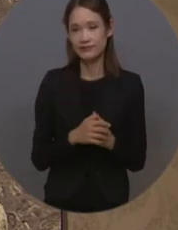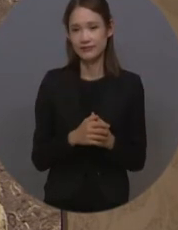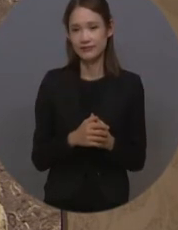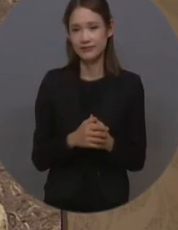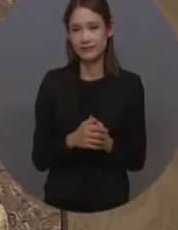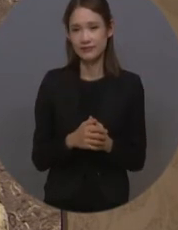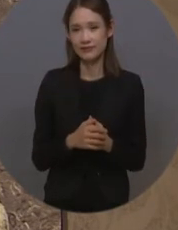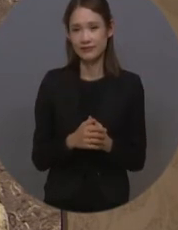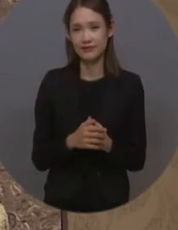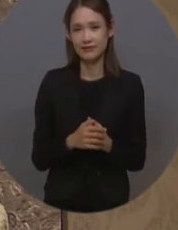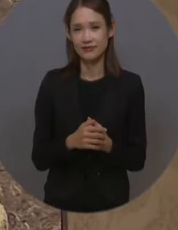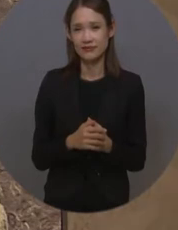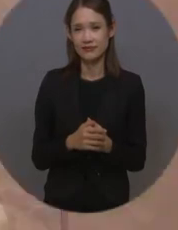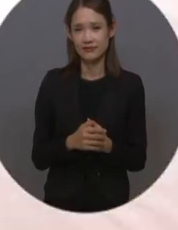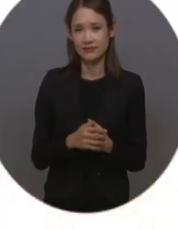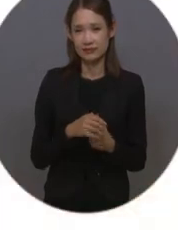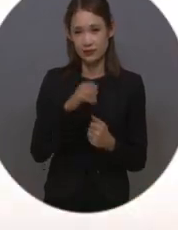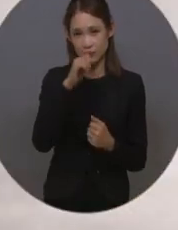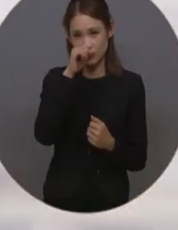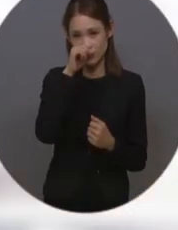이제 좋은